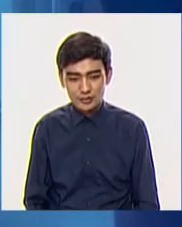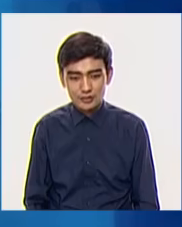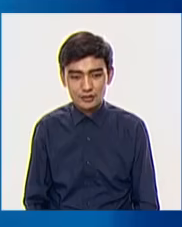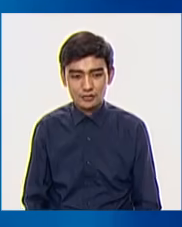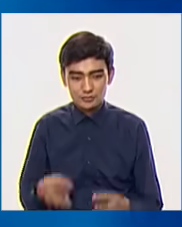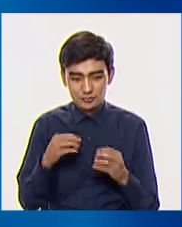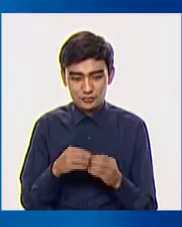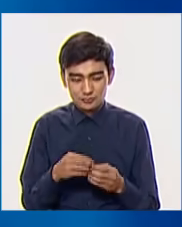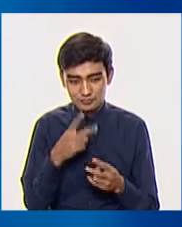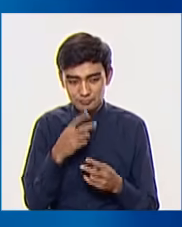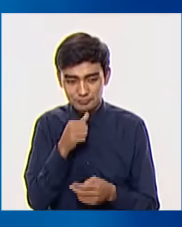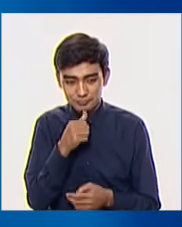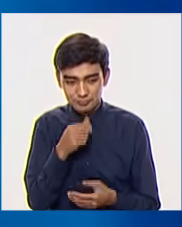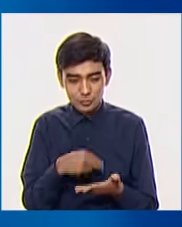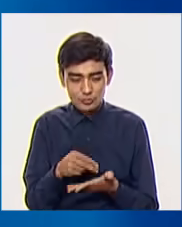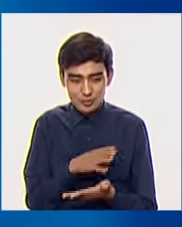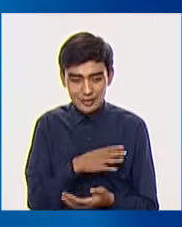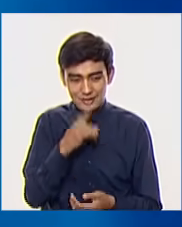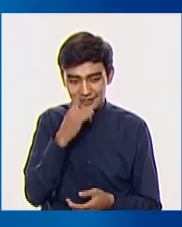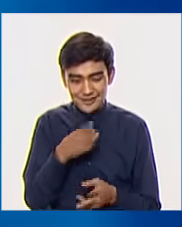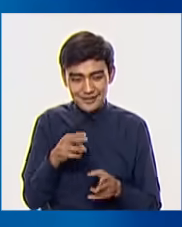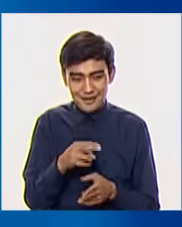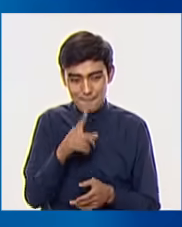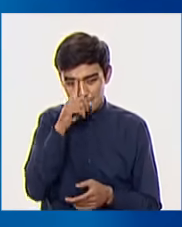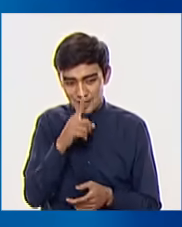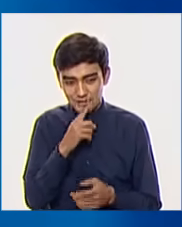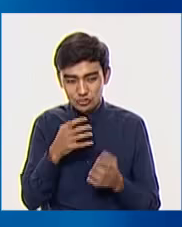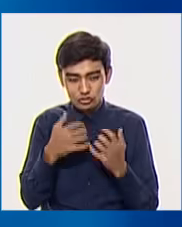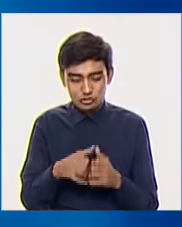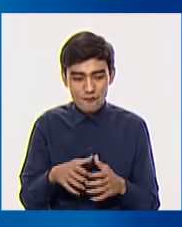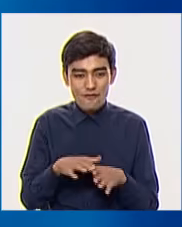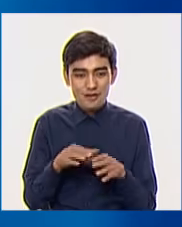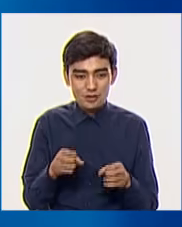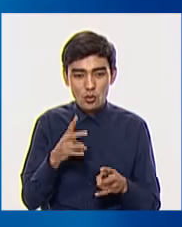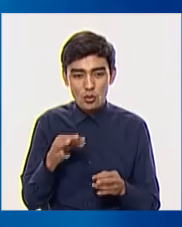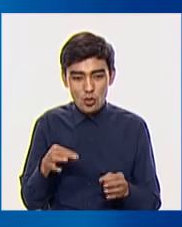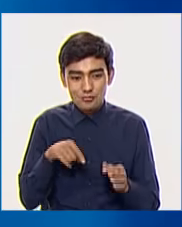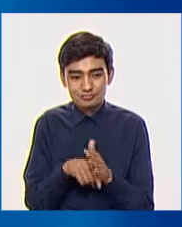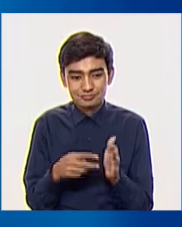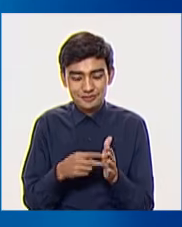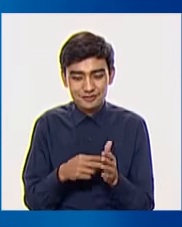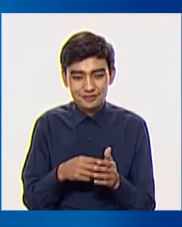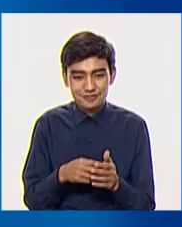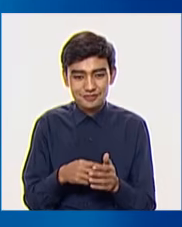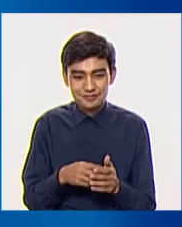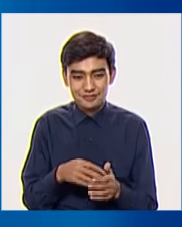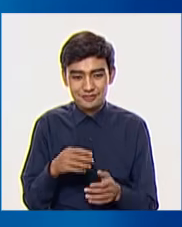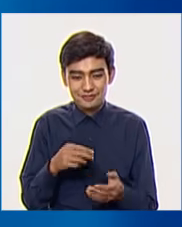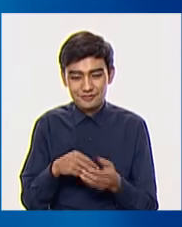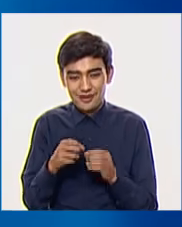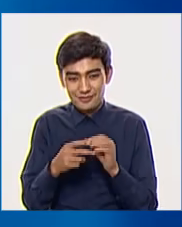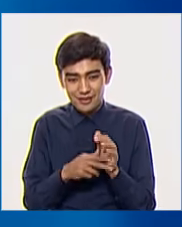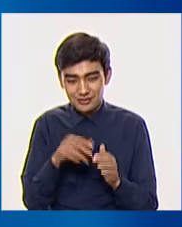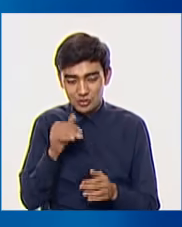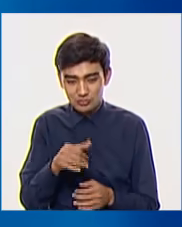Вот так выглядит рацион для поддержания жизни казахстанца на месяц по подсчетам чиновников. Но в сумму прожиточного минимума уложиться